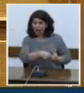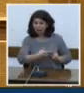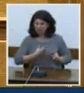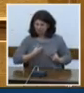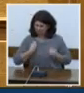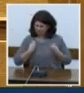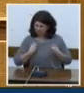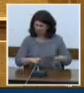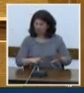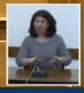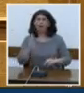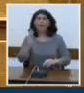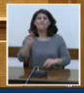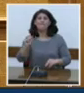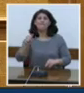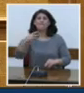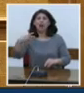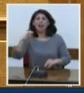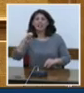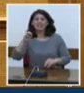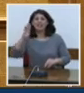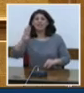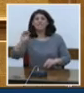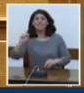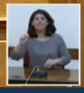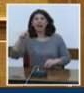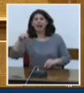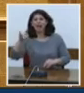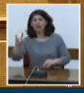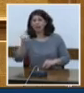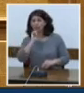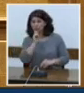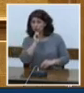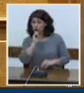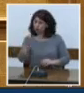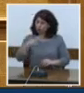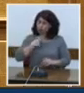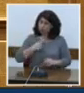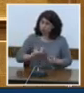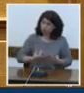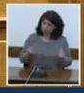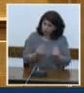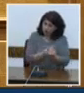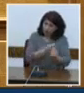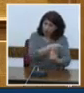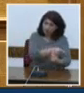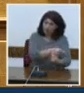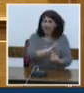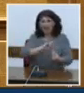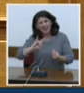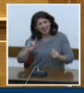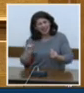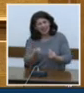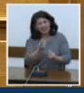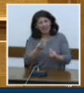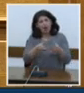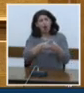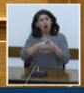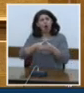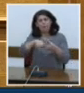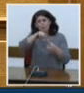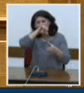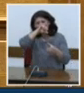κύριου Βαξεβάνη ή μήπως προτιμάτε την Αυγή, το κομματικό σας έντυπο,